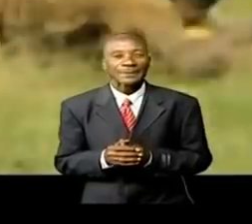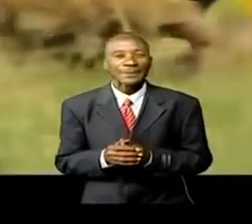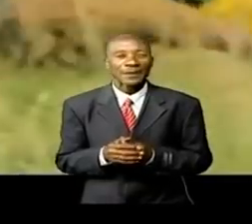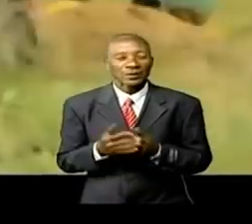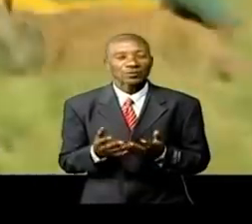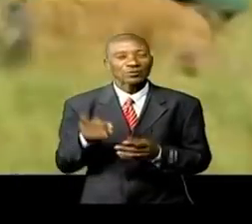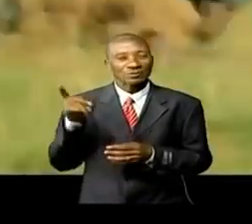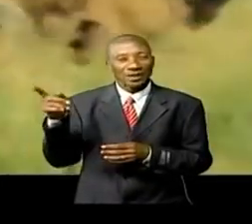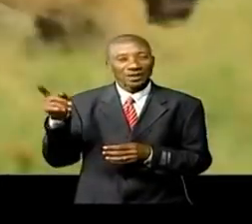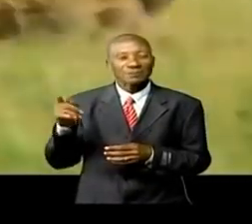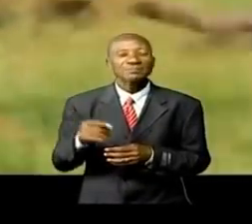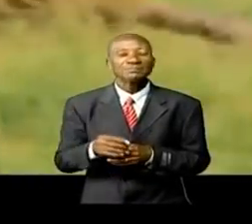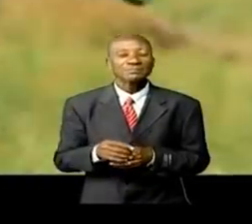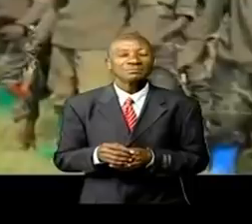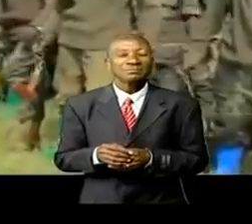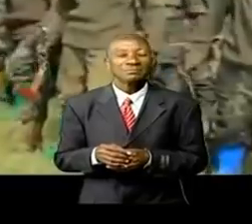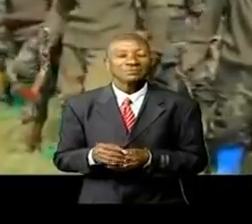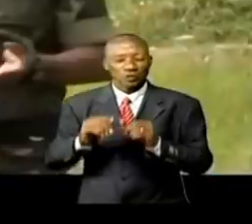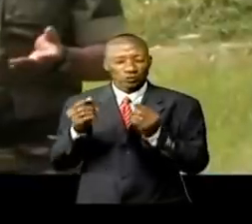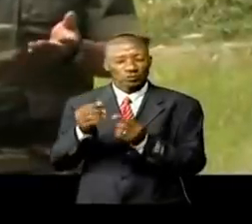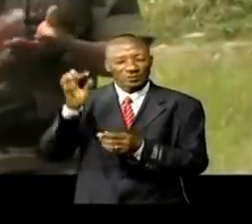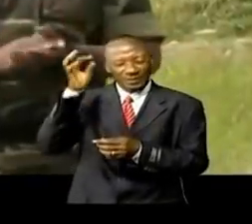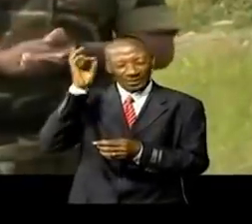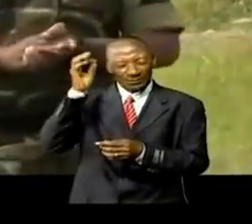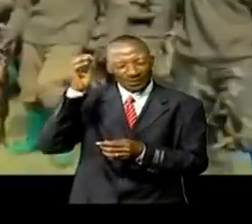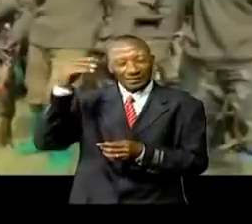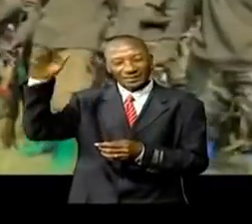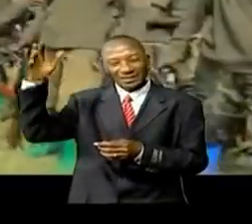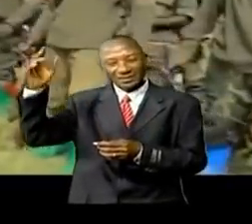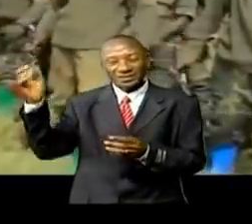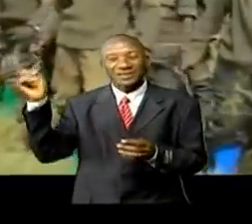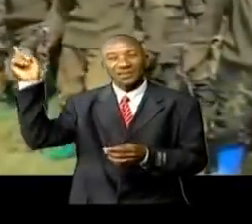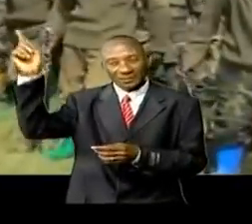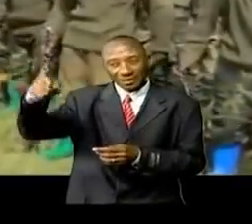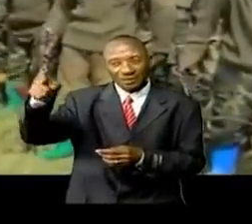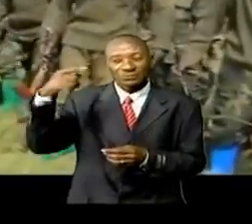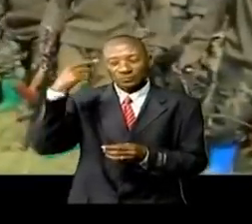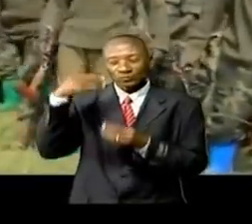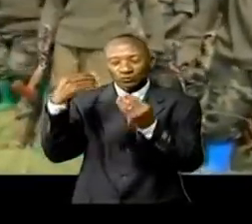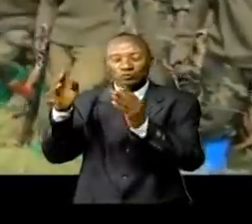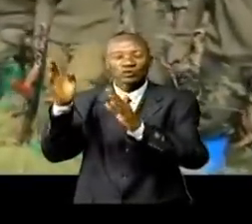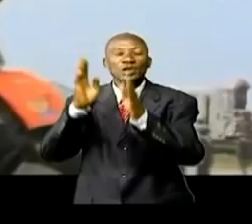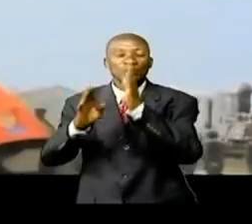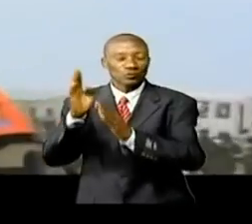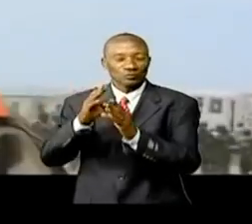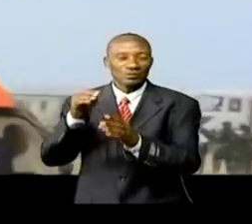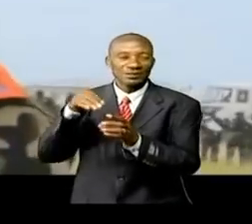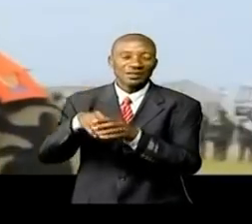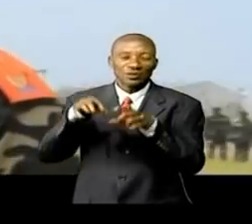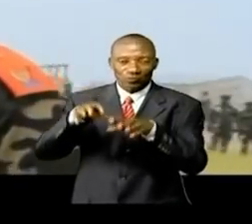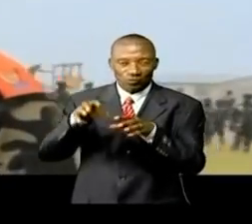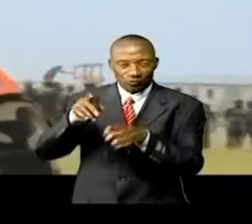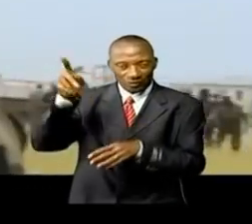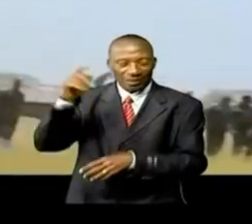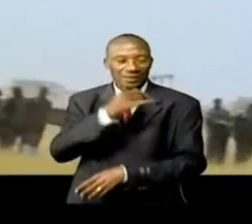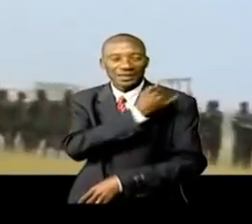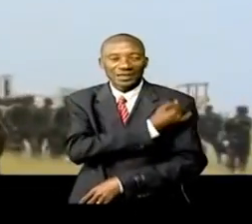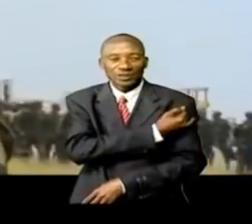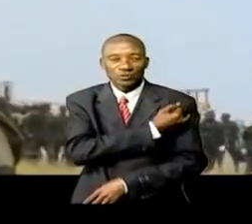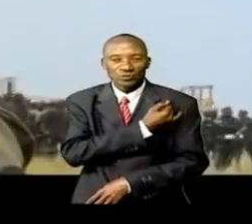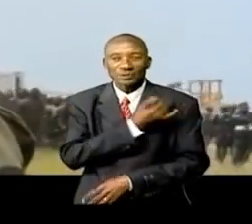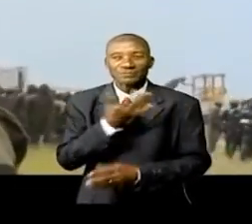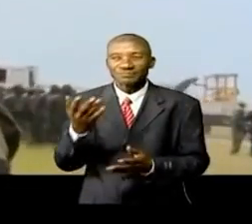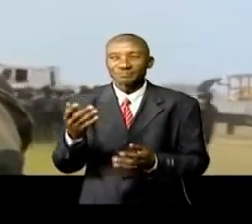barbarie des groupes armés locaux et étrangers qui sévissent dans cette partie du pays. Forces armées de la République démocratique du